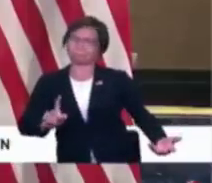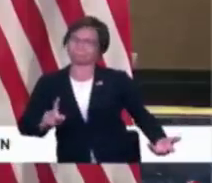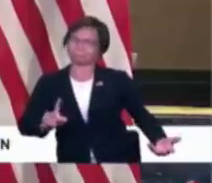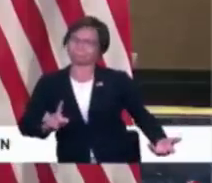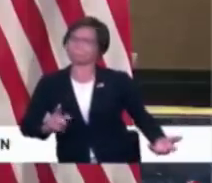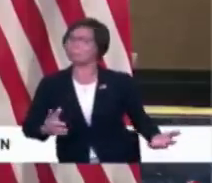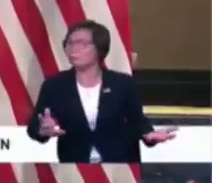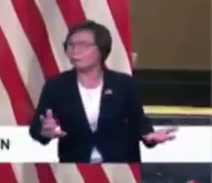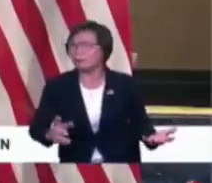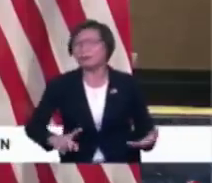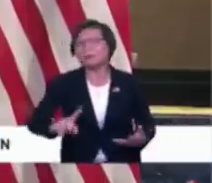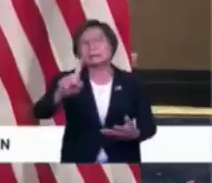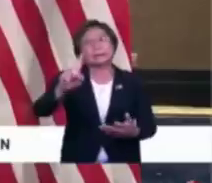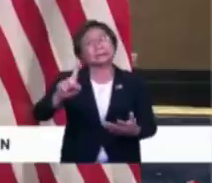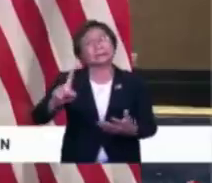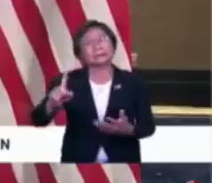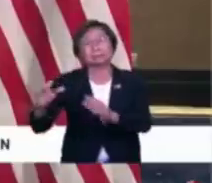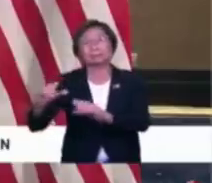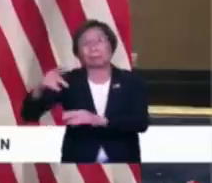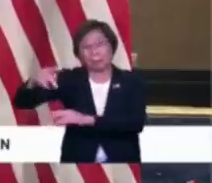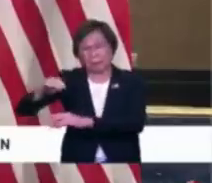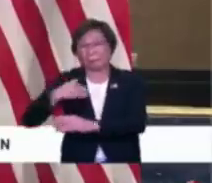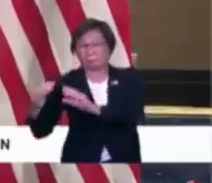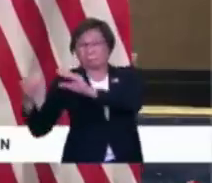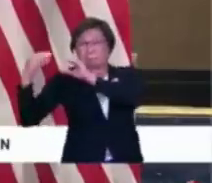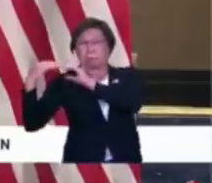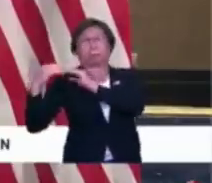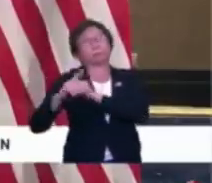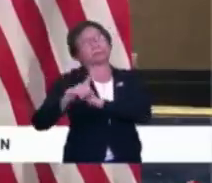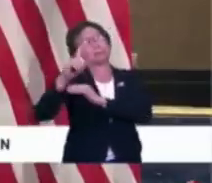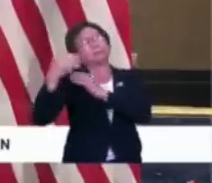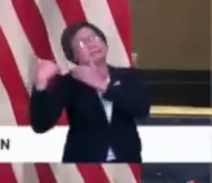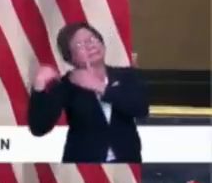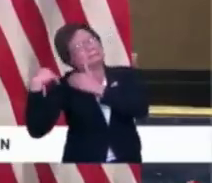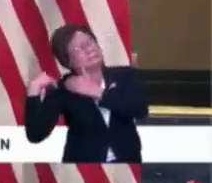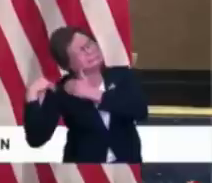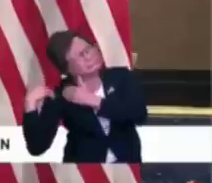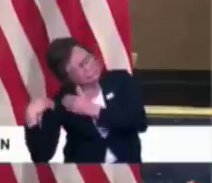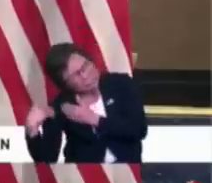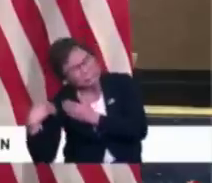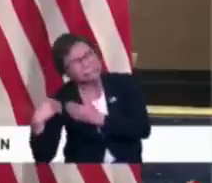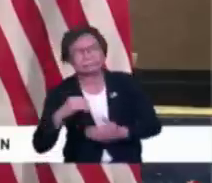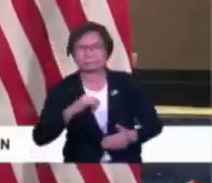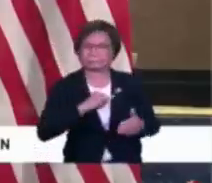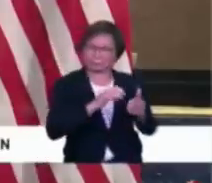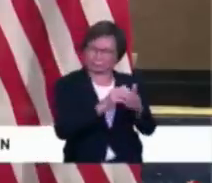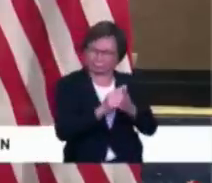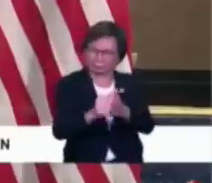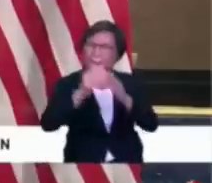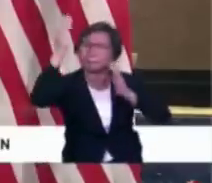ini datang yang suatu beban tanggung jawab yang amat berat saya memimpin negara